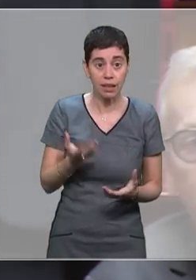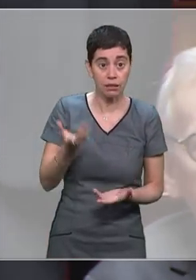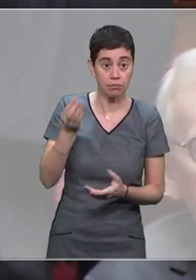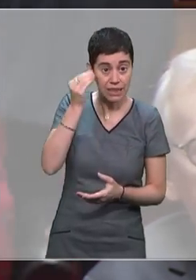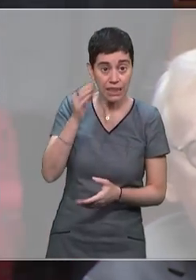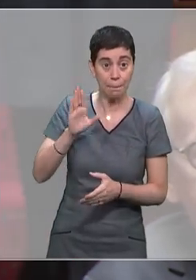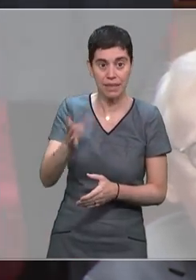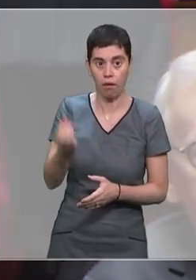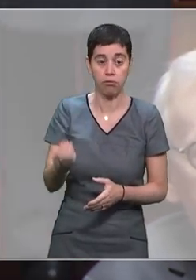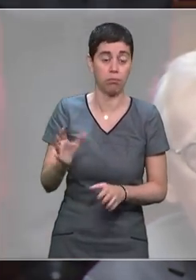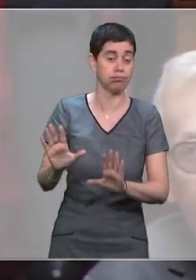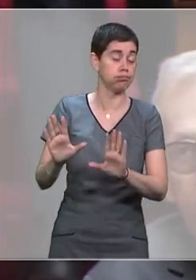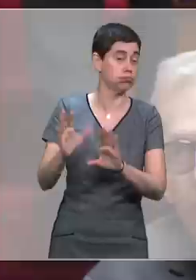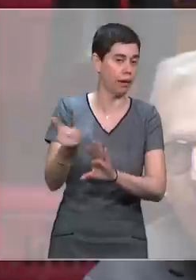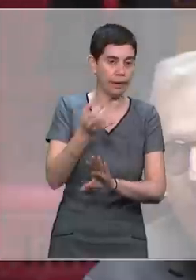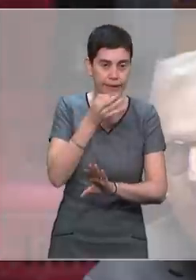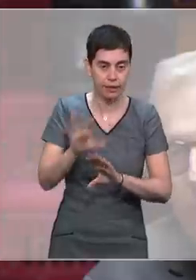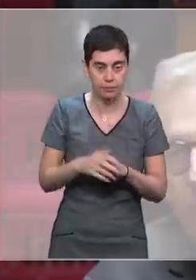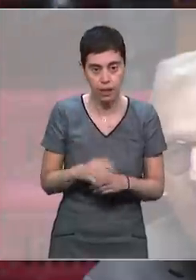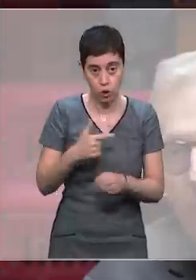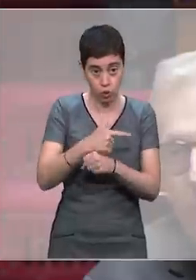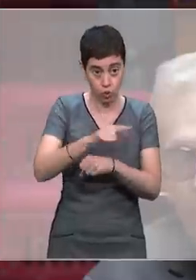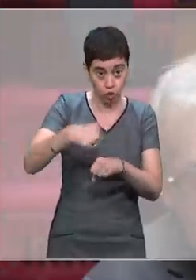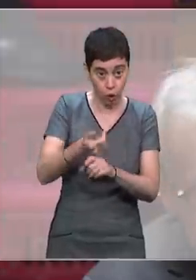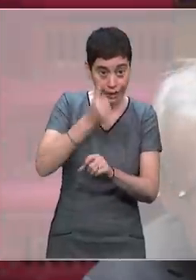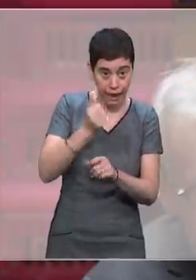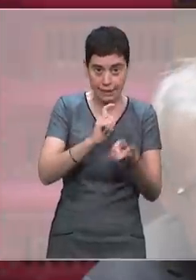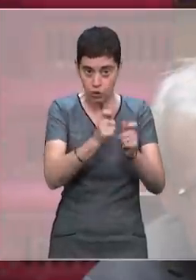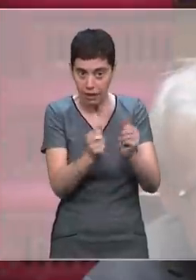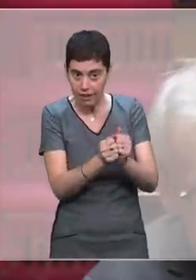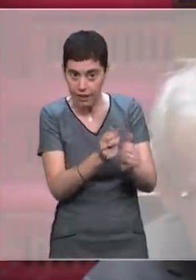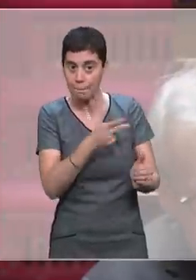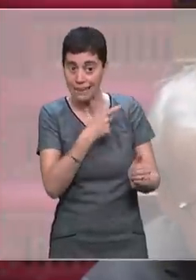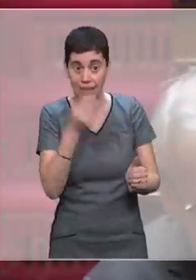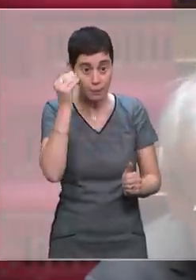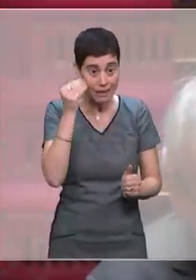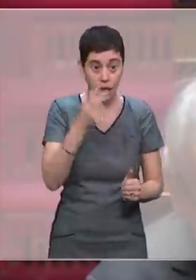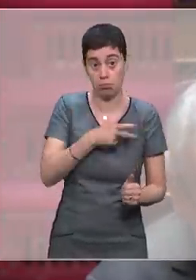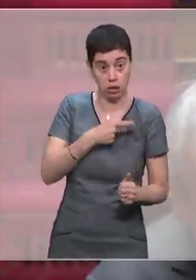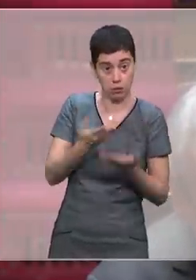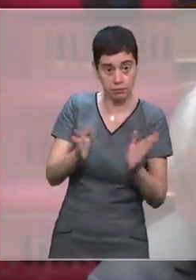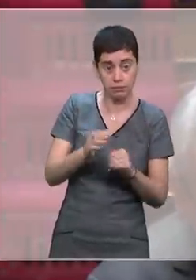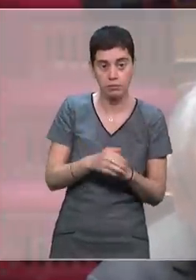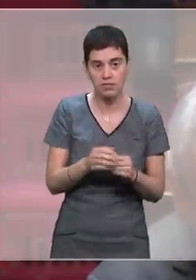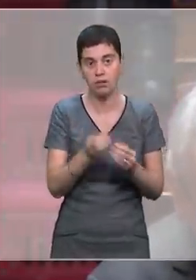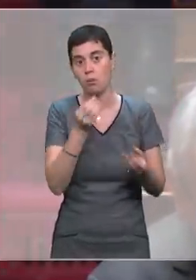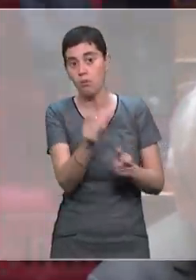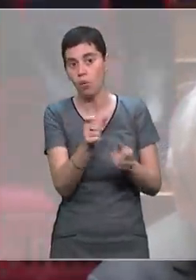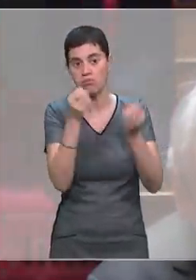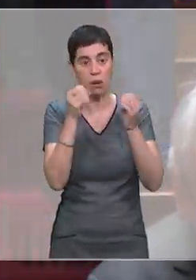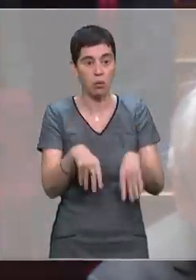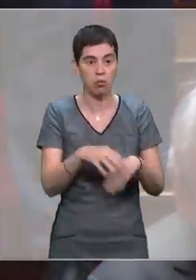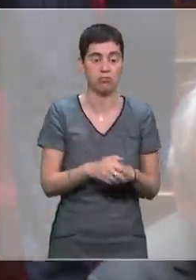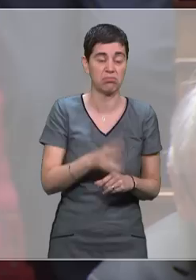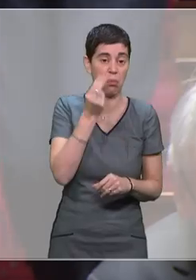pédopsychiatrie. Hier, après 2 heures passées auprès de psychiatres et de médecins, voici les mots qui m'ont frappé. Abandon,